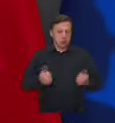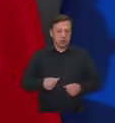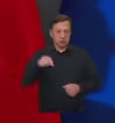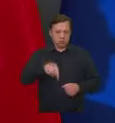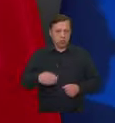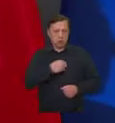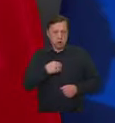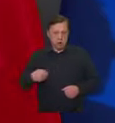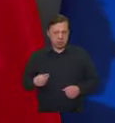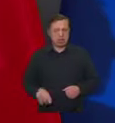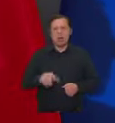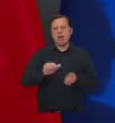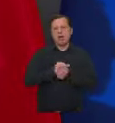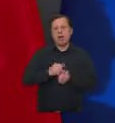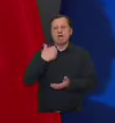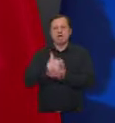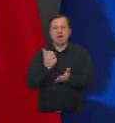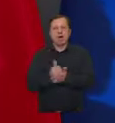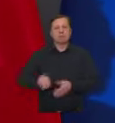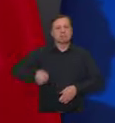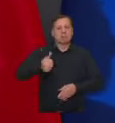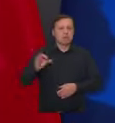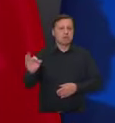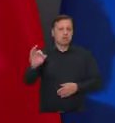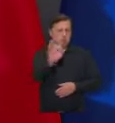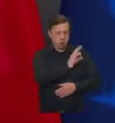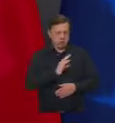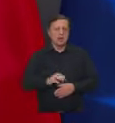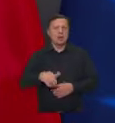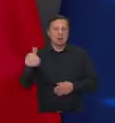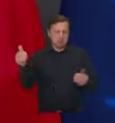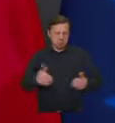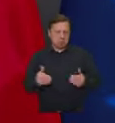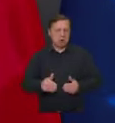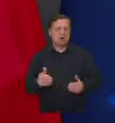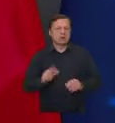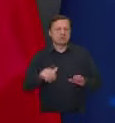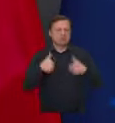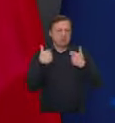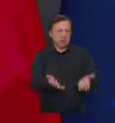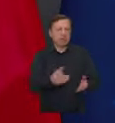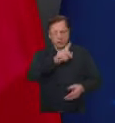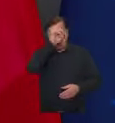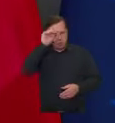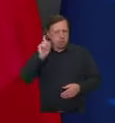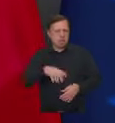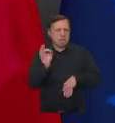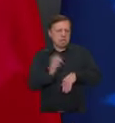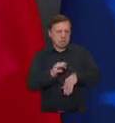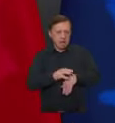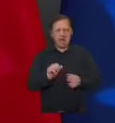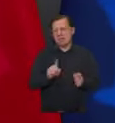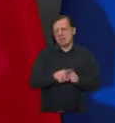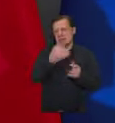a wojewodowie na terenie swoich województw mogą wyznaczyć rolę personelu medycznego, ale również